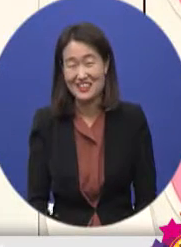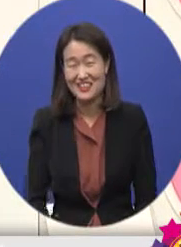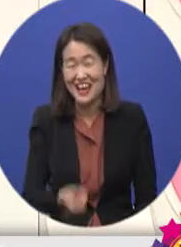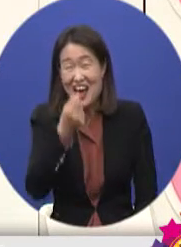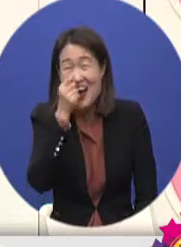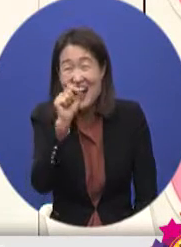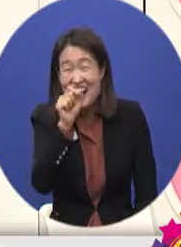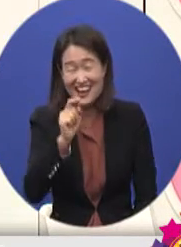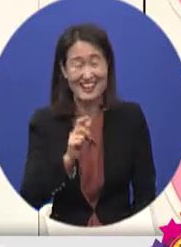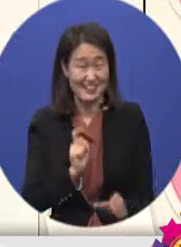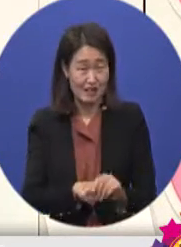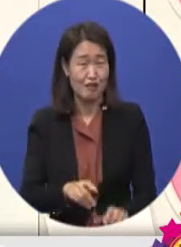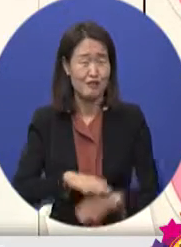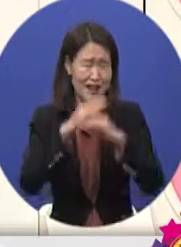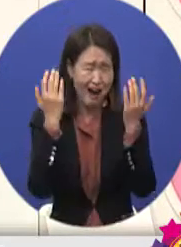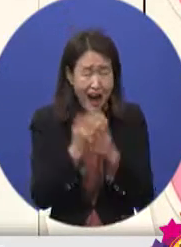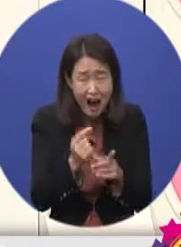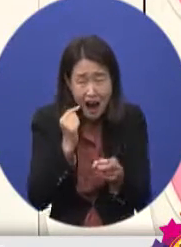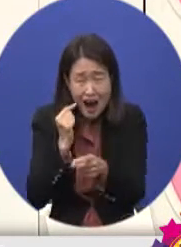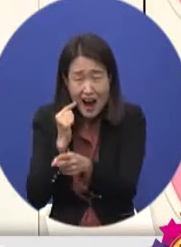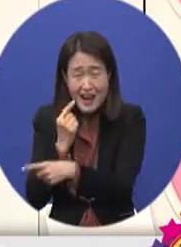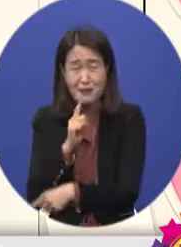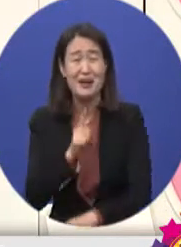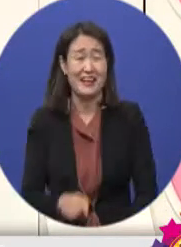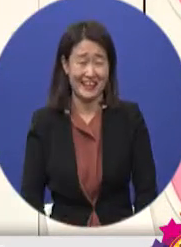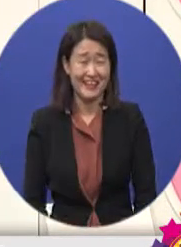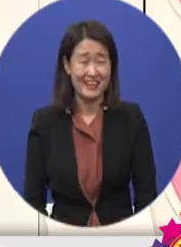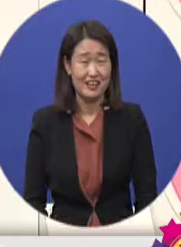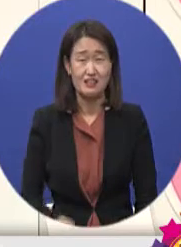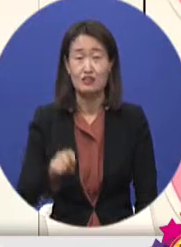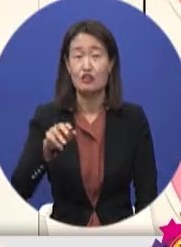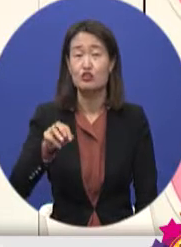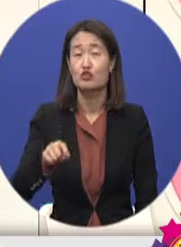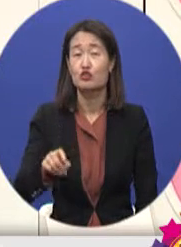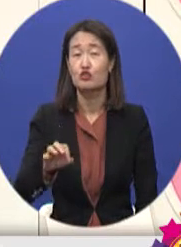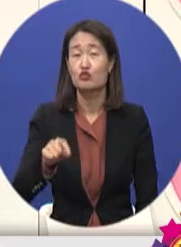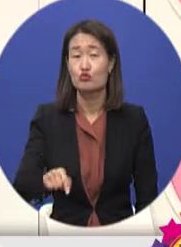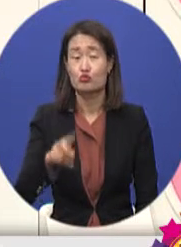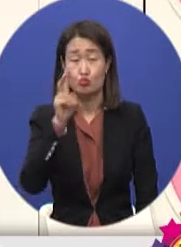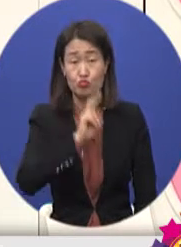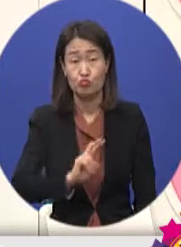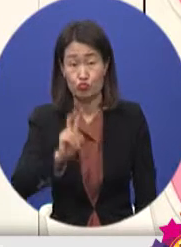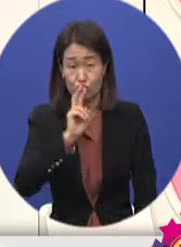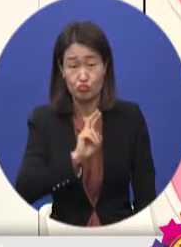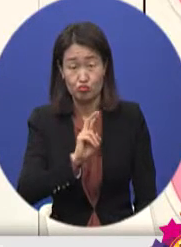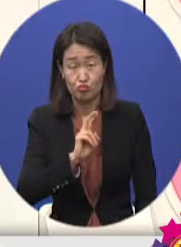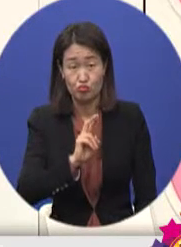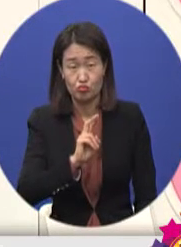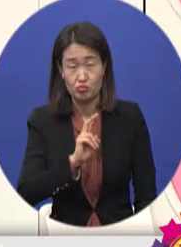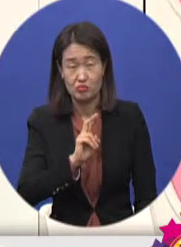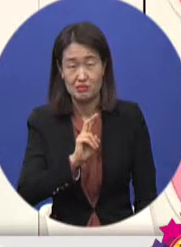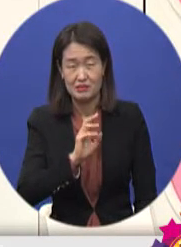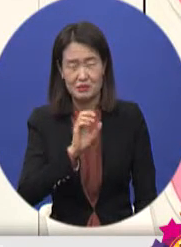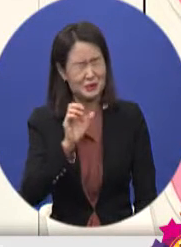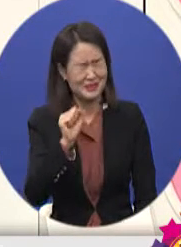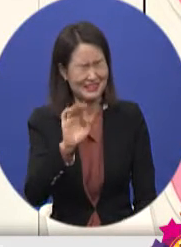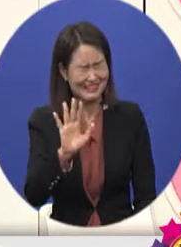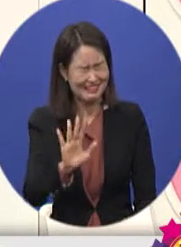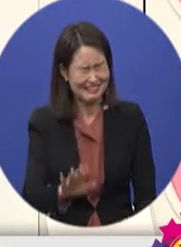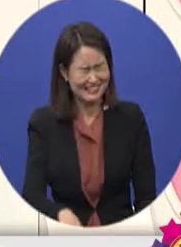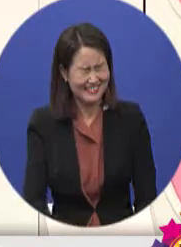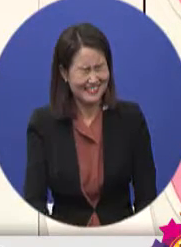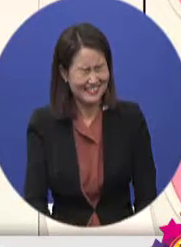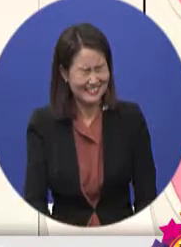어긋장 노시느라고. 그럼 다 이뻐. 그럼요. 서정우 네. 서정우 씨 노래도 진짜 안 좋아.